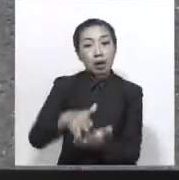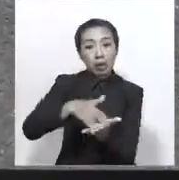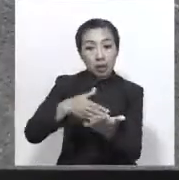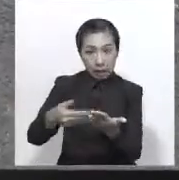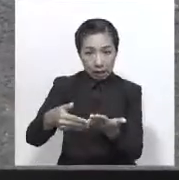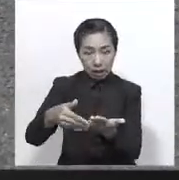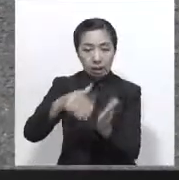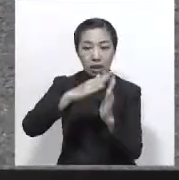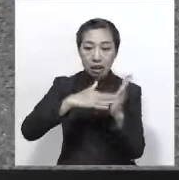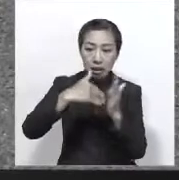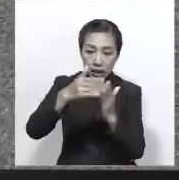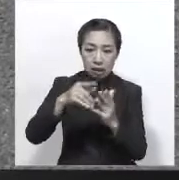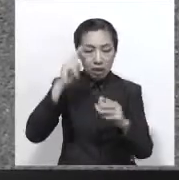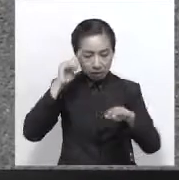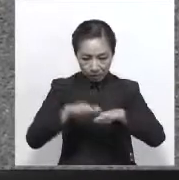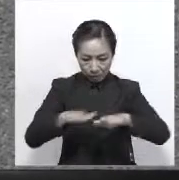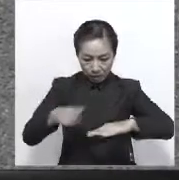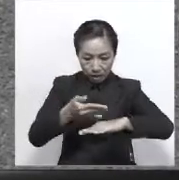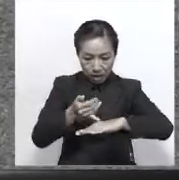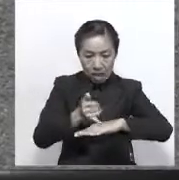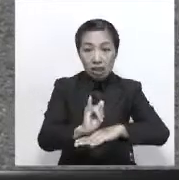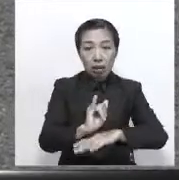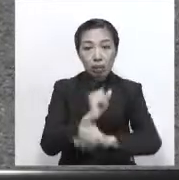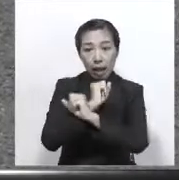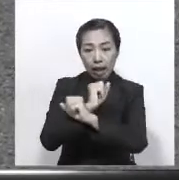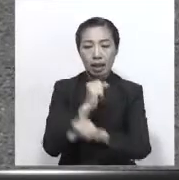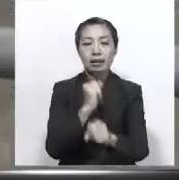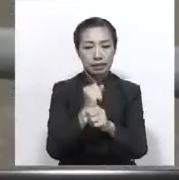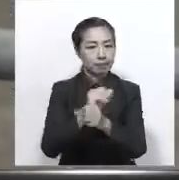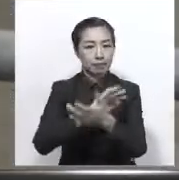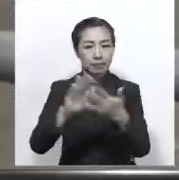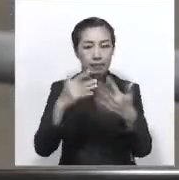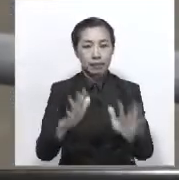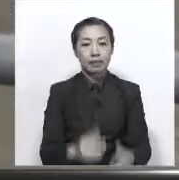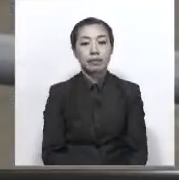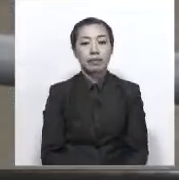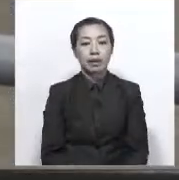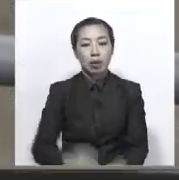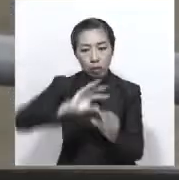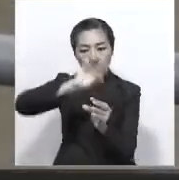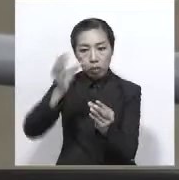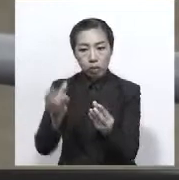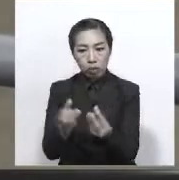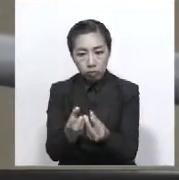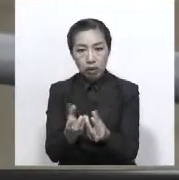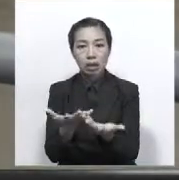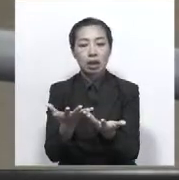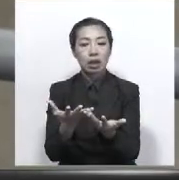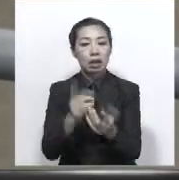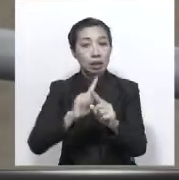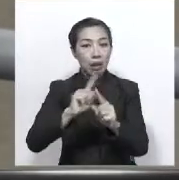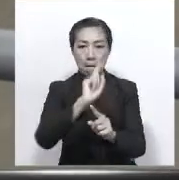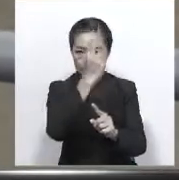ของการลื่นบนโป๊ะเนี่ยเราก็ทำแล้วนะฮะแล้วก็ในเรื่องของห่วงชูชีพเราจัดหาใหม่หมดเลย